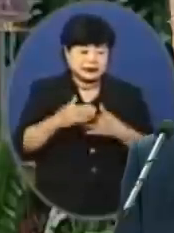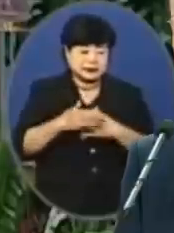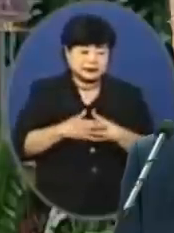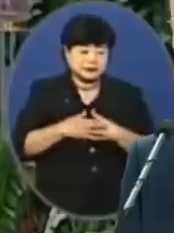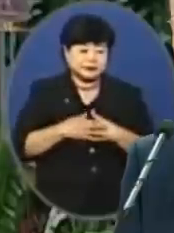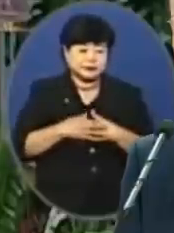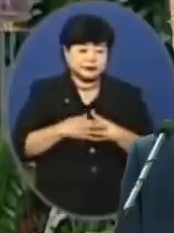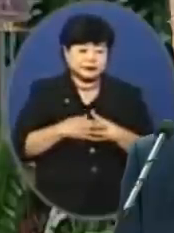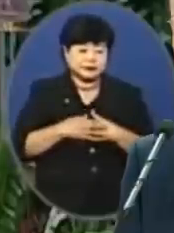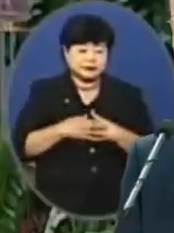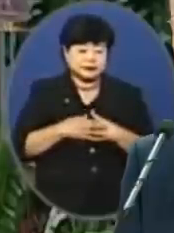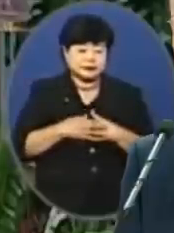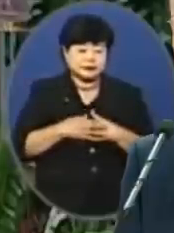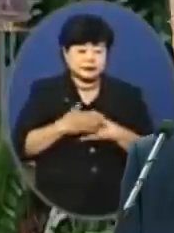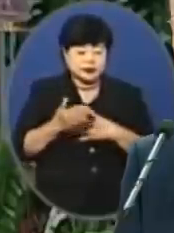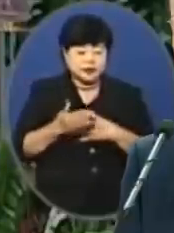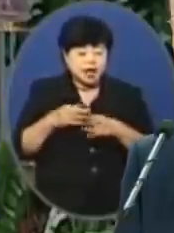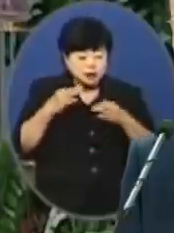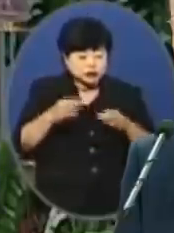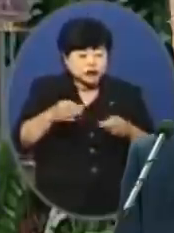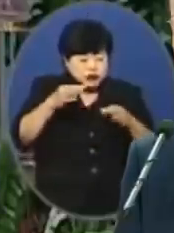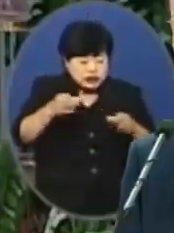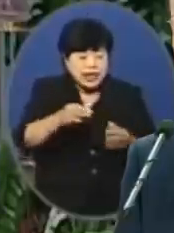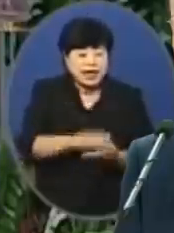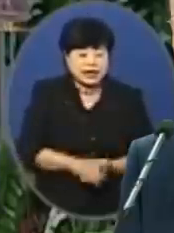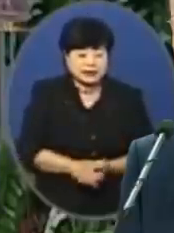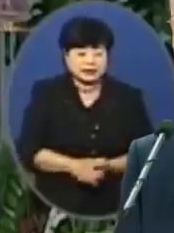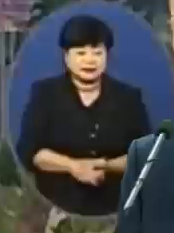예레미야서 33장 3절 너희는 내게 부르시어라